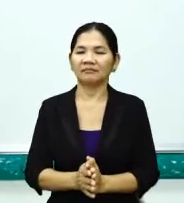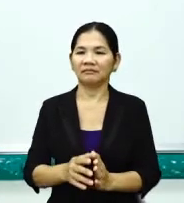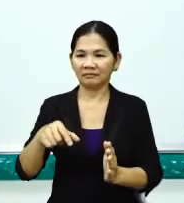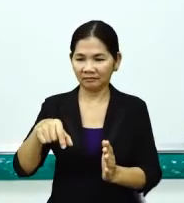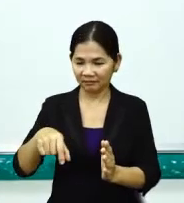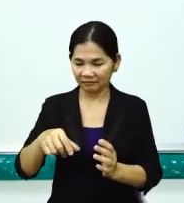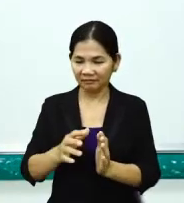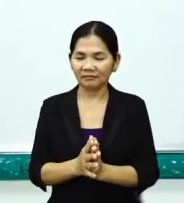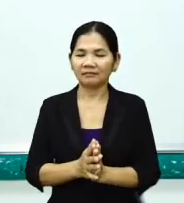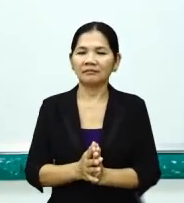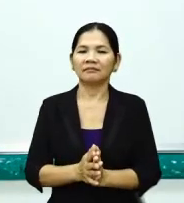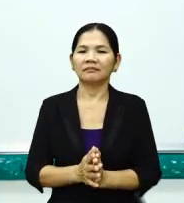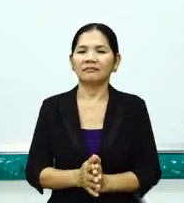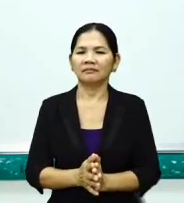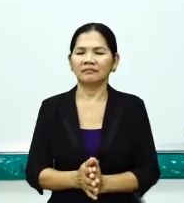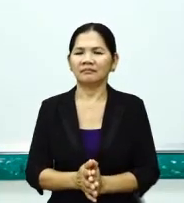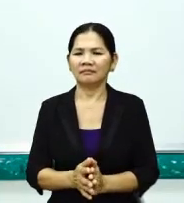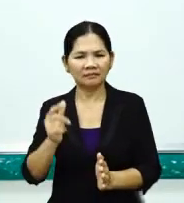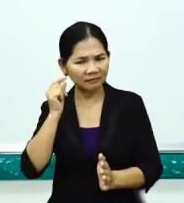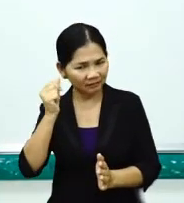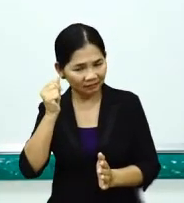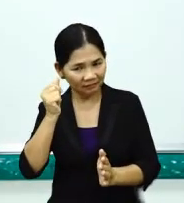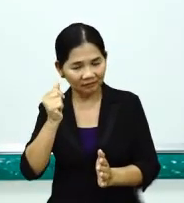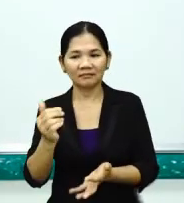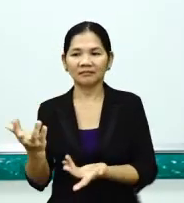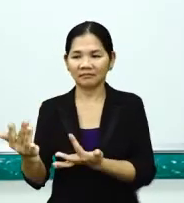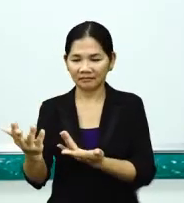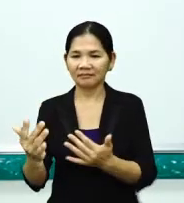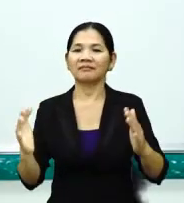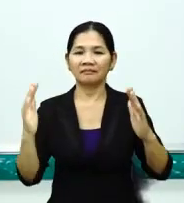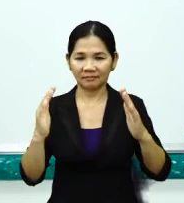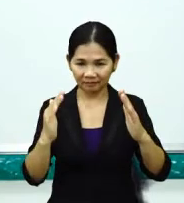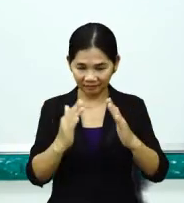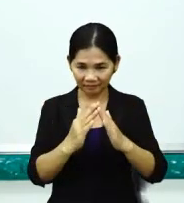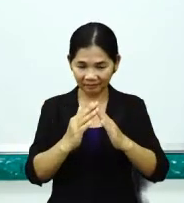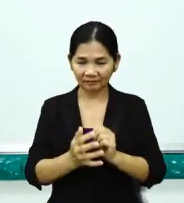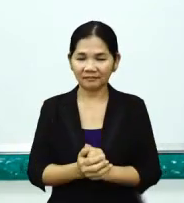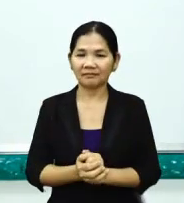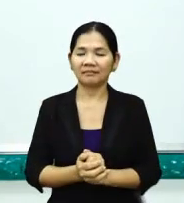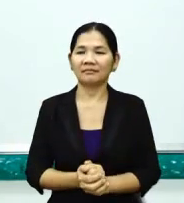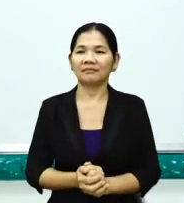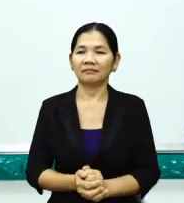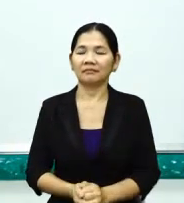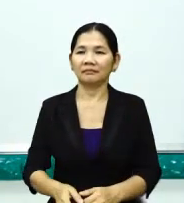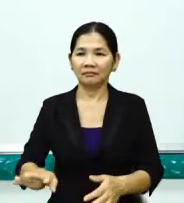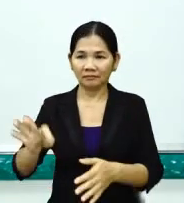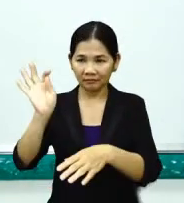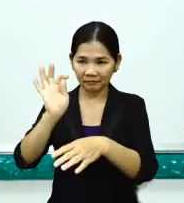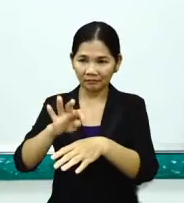mai môi mai ơi mẹ ơi chăm chăm